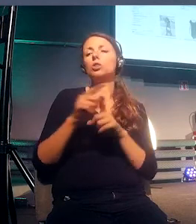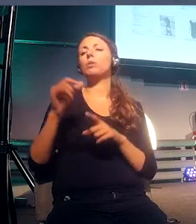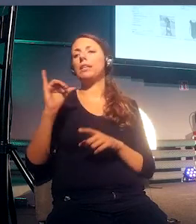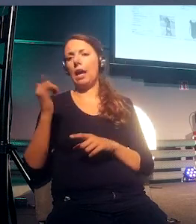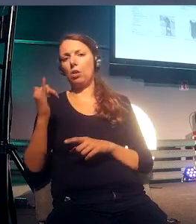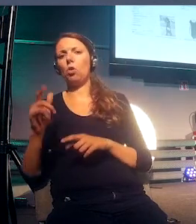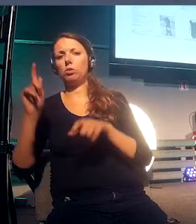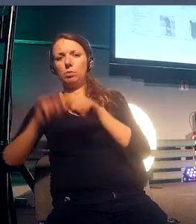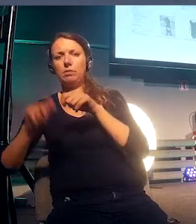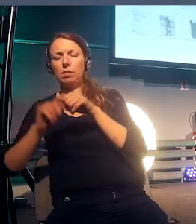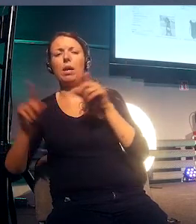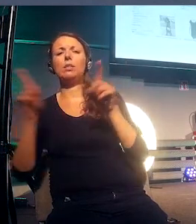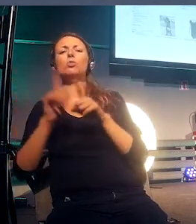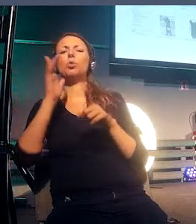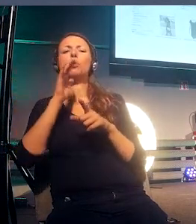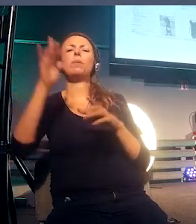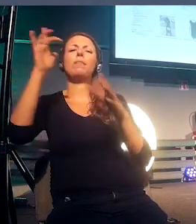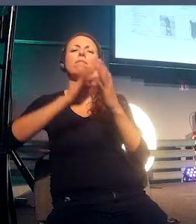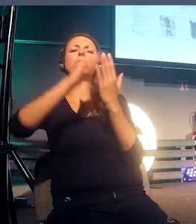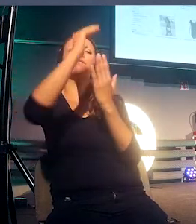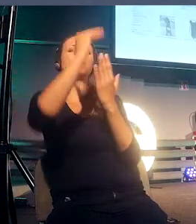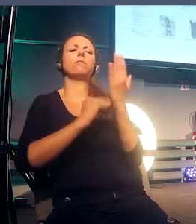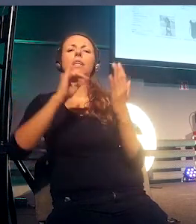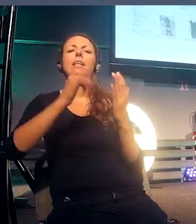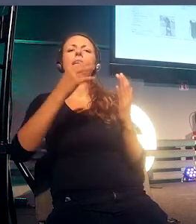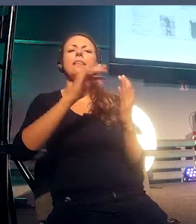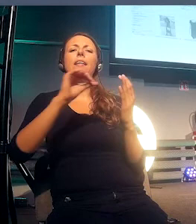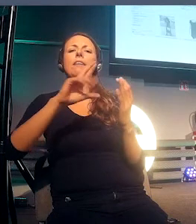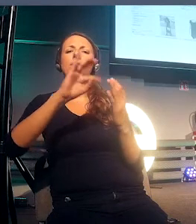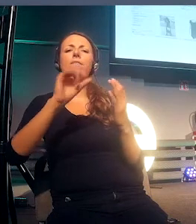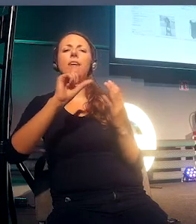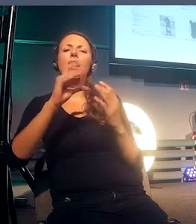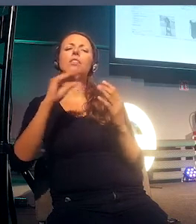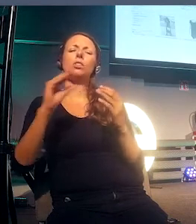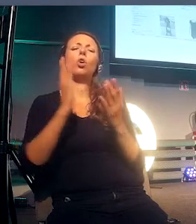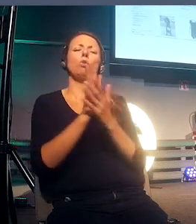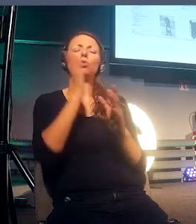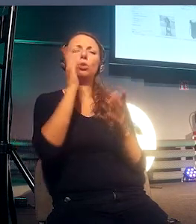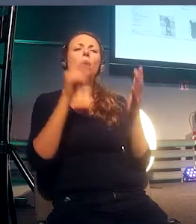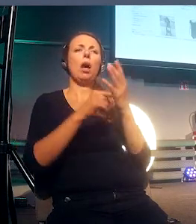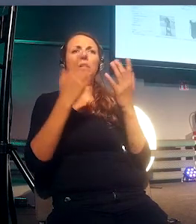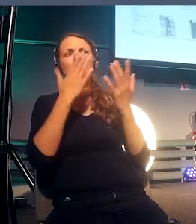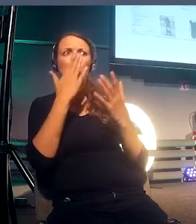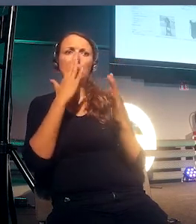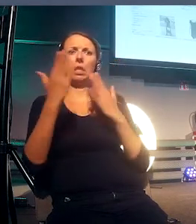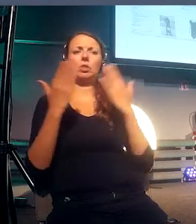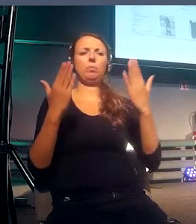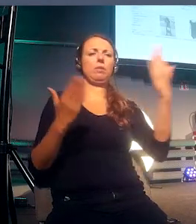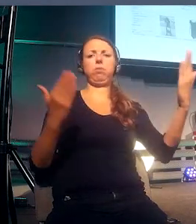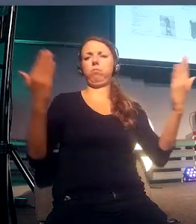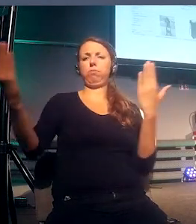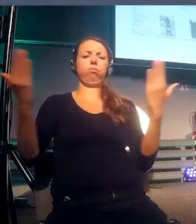będziemy przedstawiać w interfejsie. I wydawałoby się, że te dwa interfejsy powinny być do siebie bardzo podobne. W jednym i w drugim chodzi